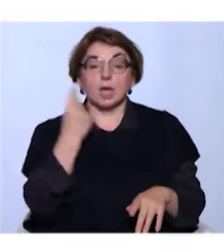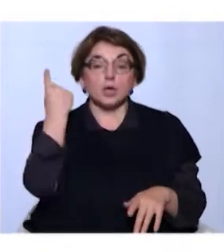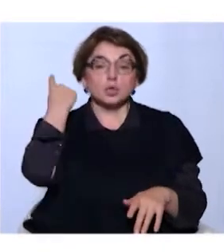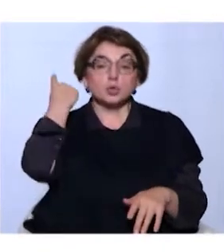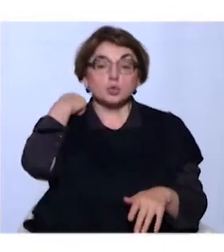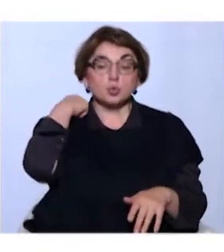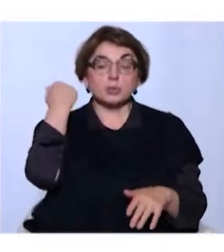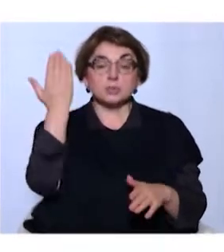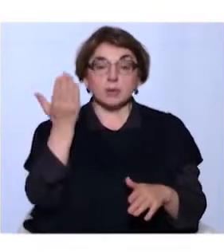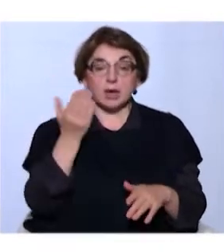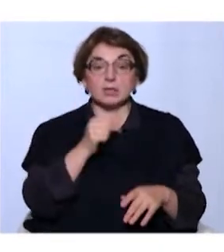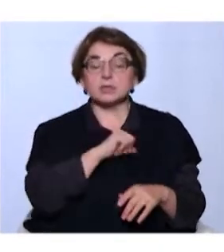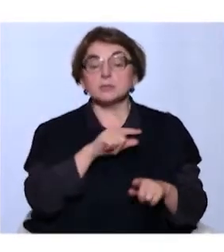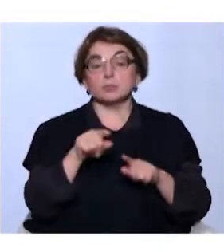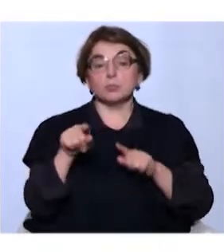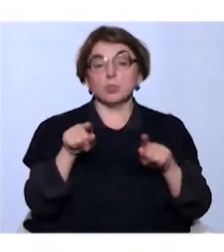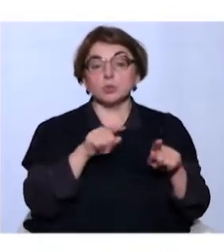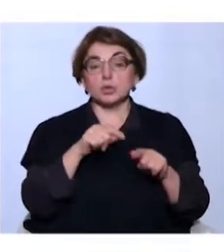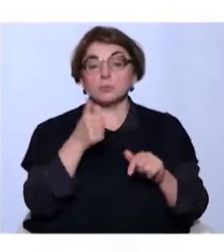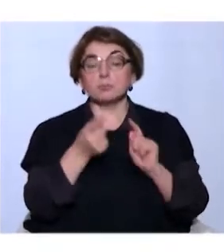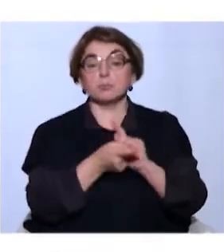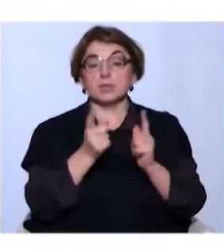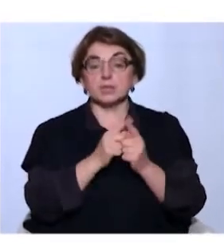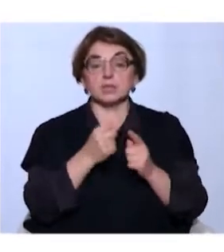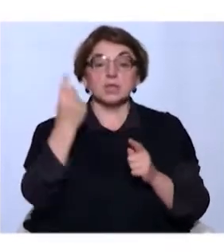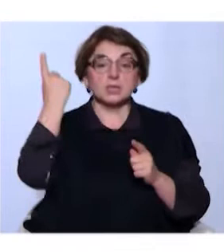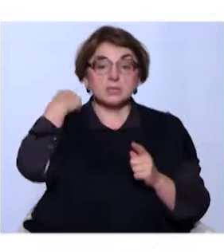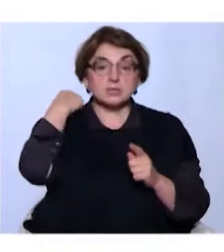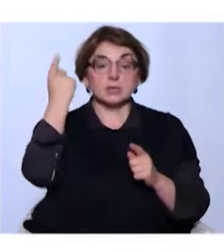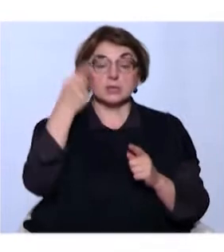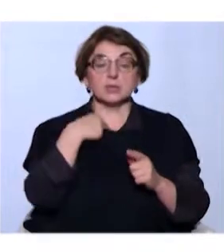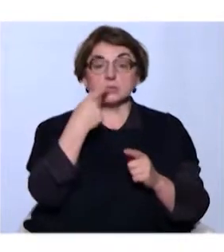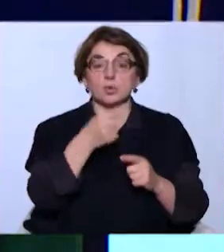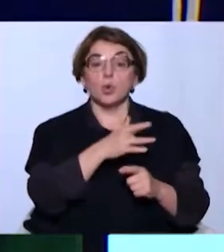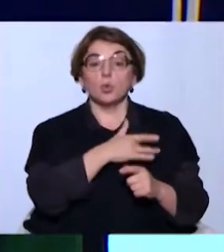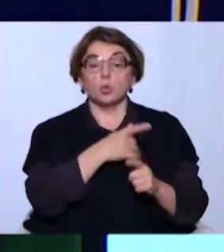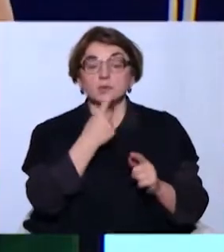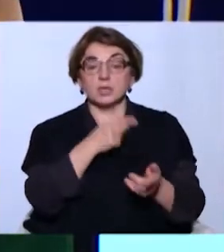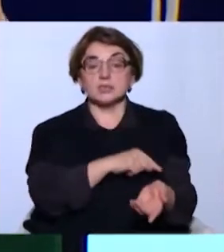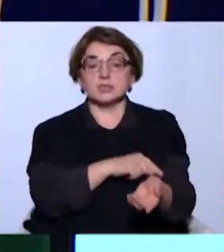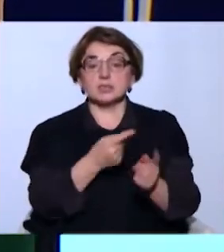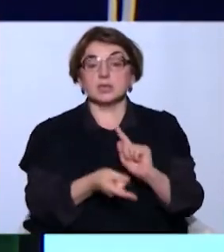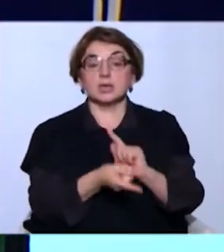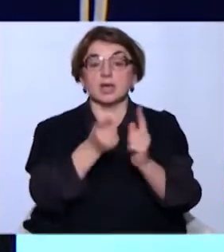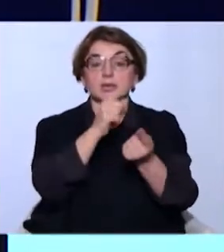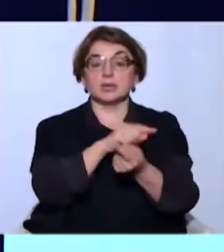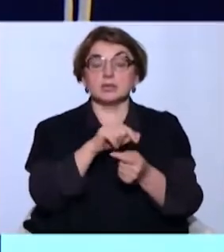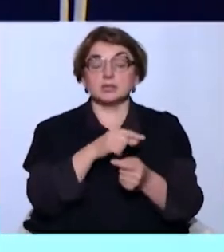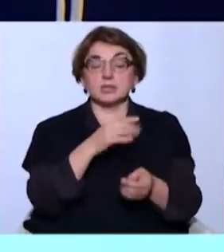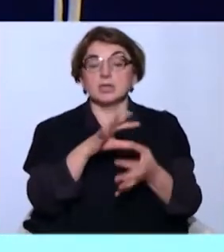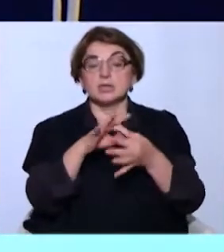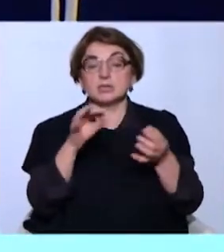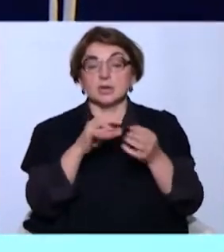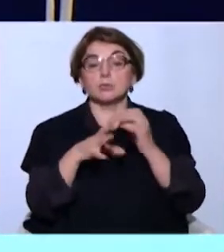სისხლი მოძრაობს სხეულის უკანა ნაწილიდან წინა ნაწილისაკენ. გულიდან სისხლი გადადის სისხლძარღვებში,